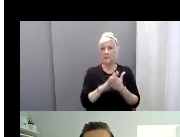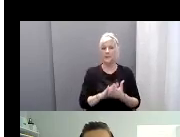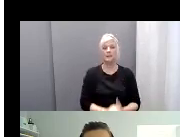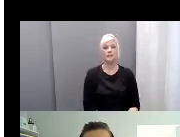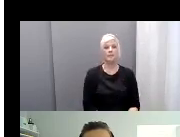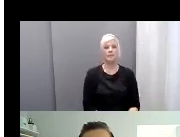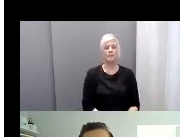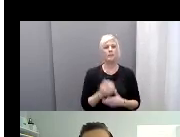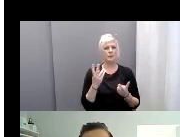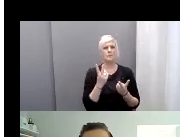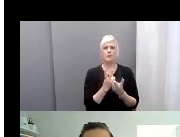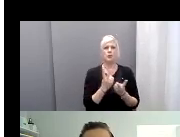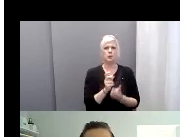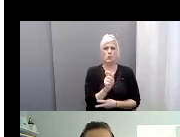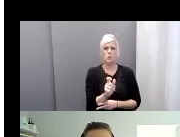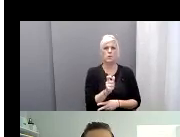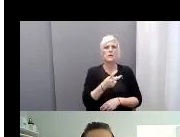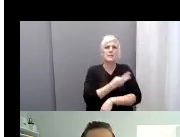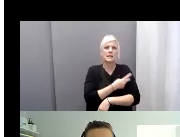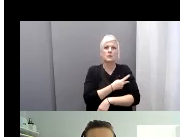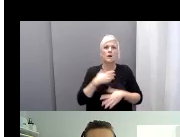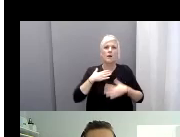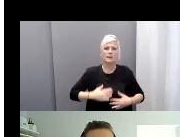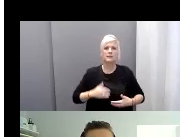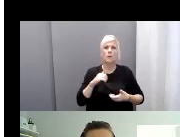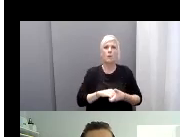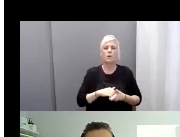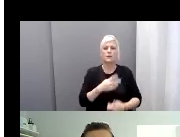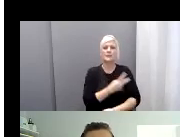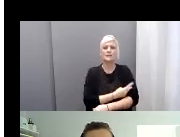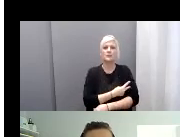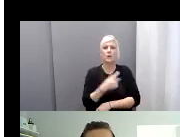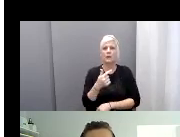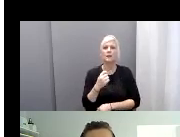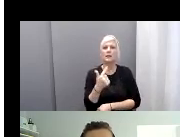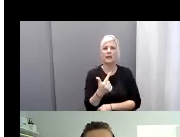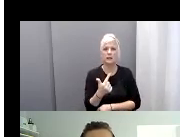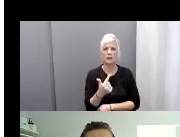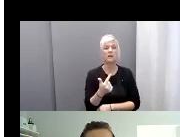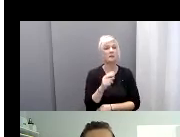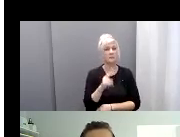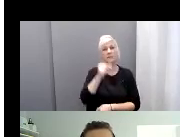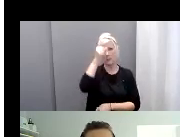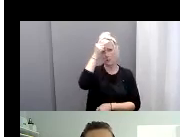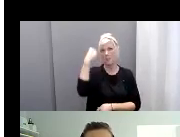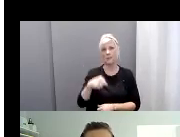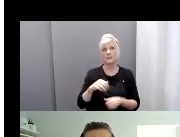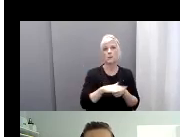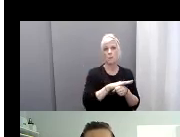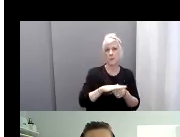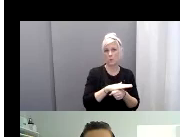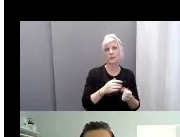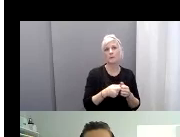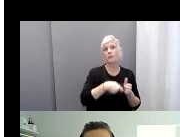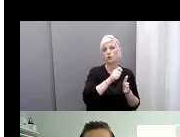Och vad är då sexuell hälsa och sexualitet? Det är ju ett väldigt komplext område, men låt oss börja med